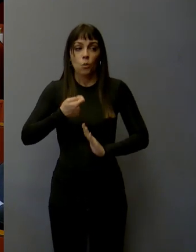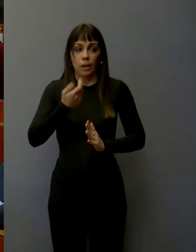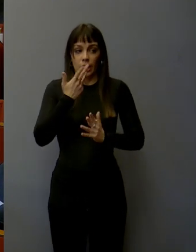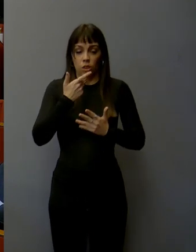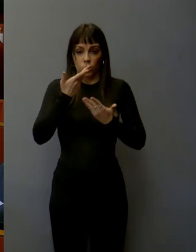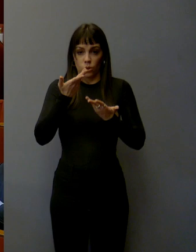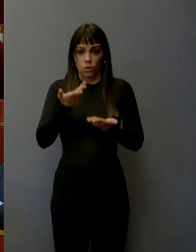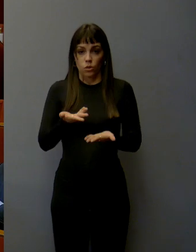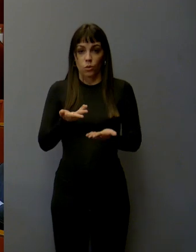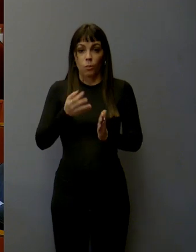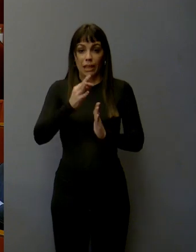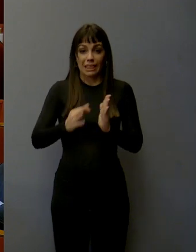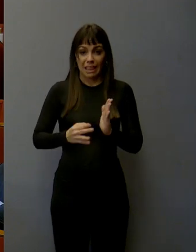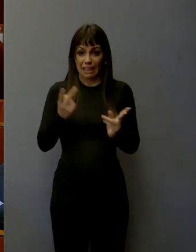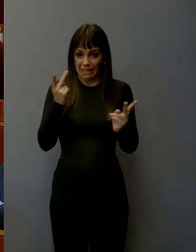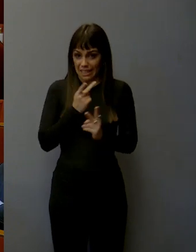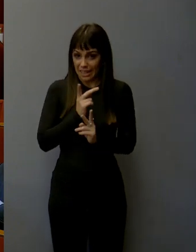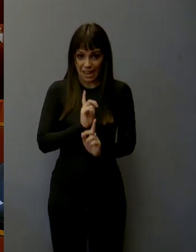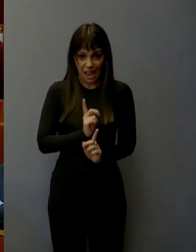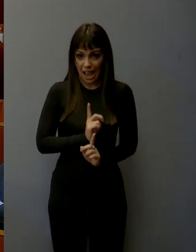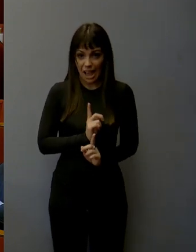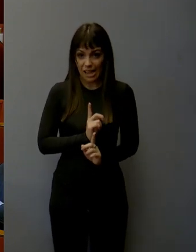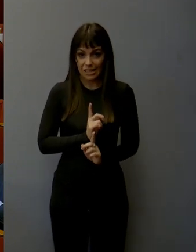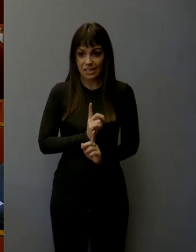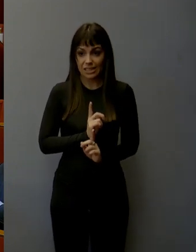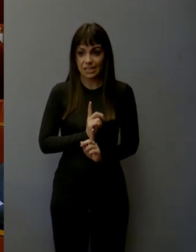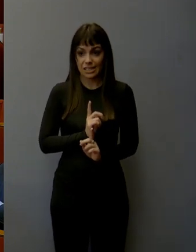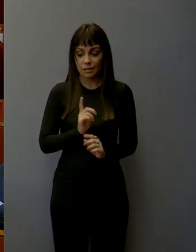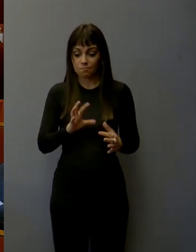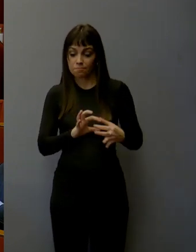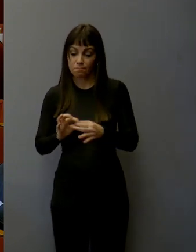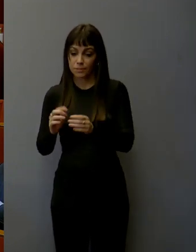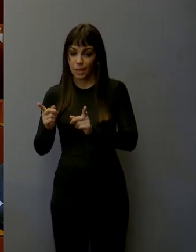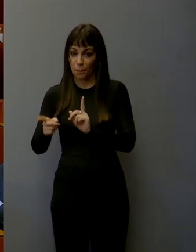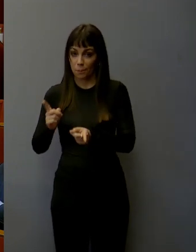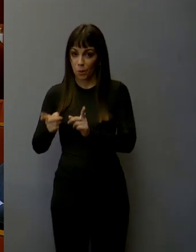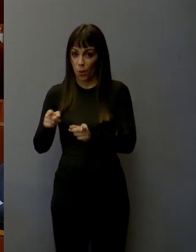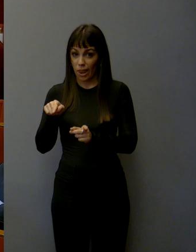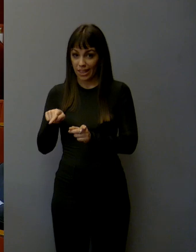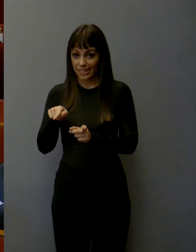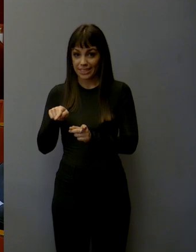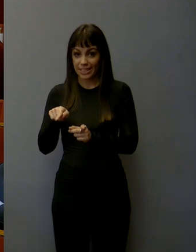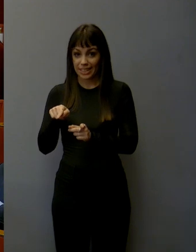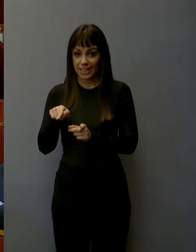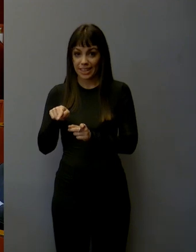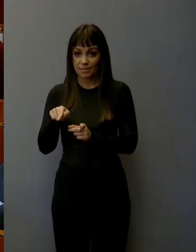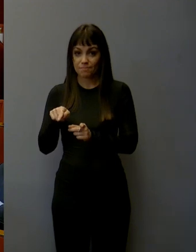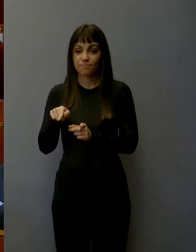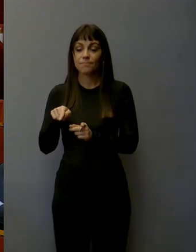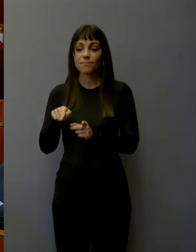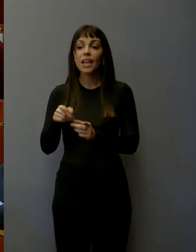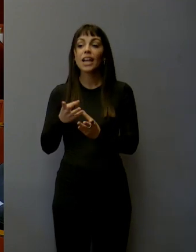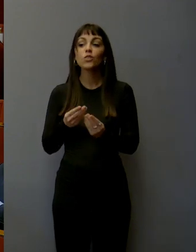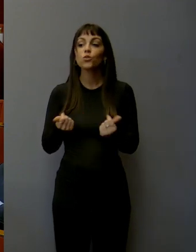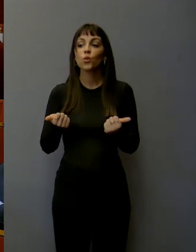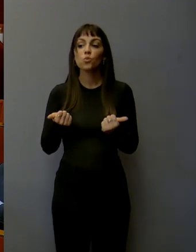adatti reali ma a propensione politiche di altra natura e aggiungo che le soluzioni proposte